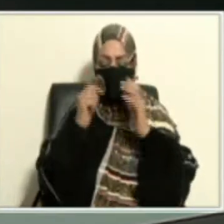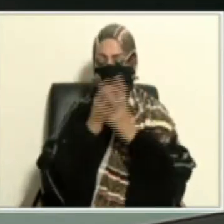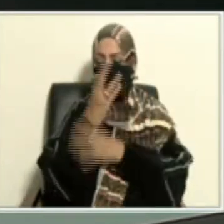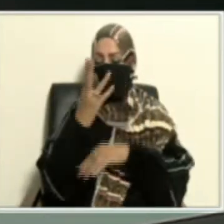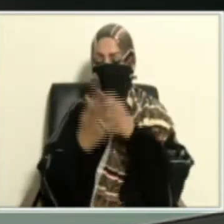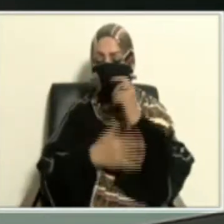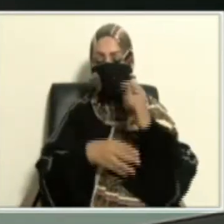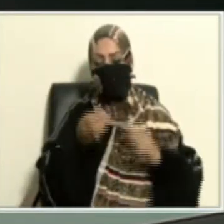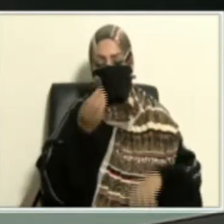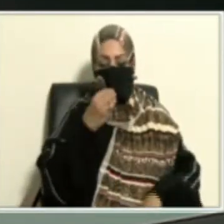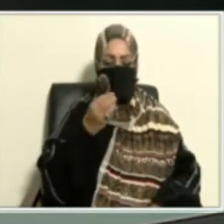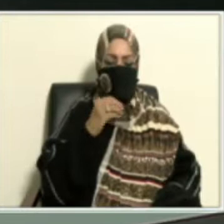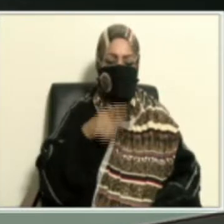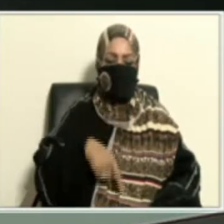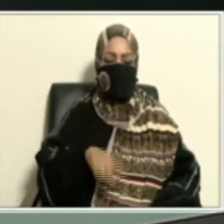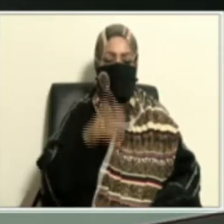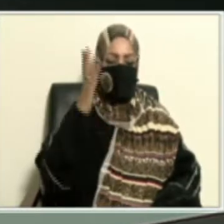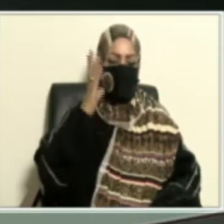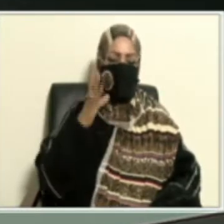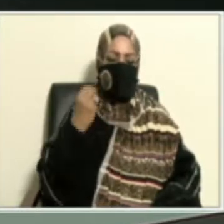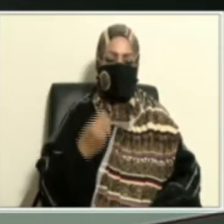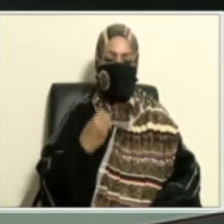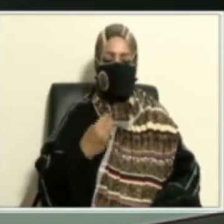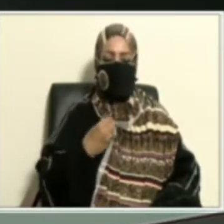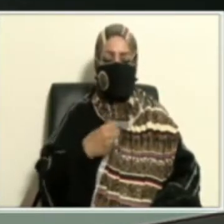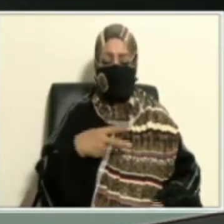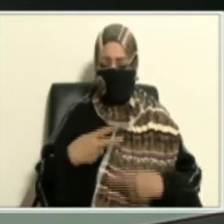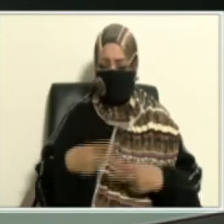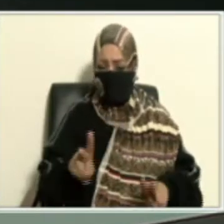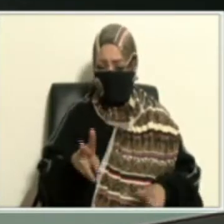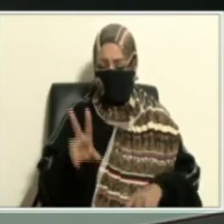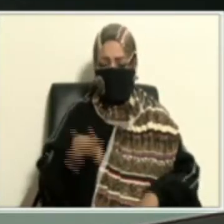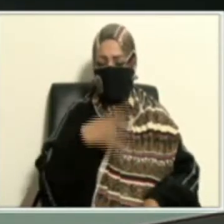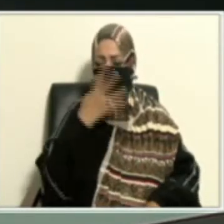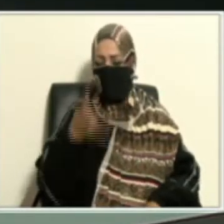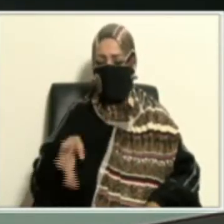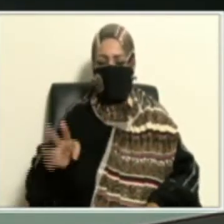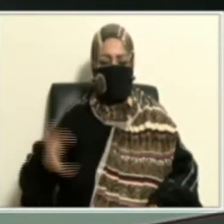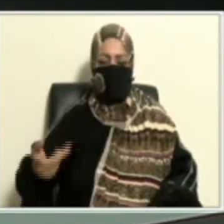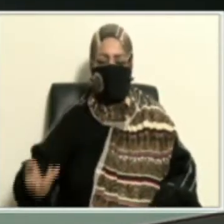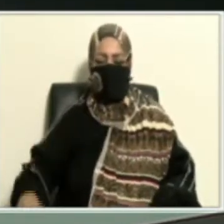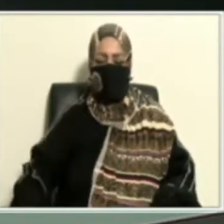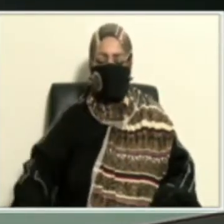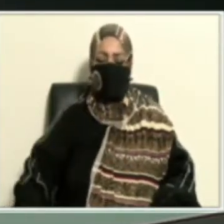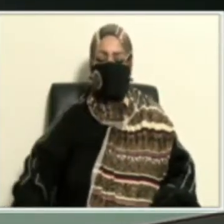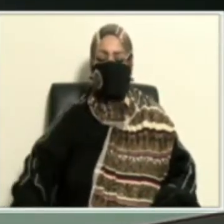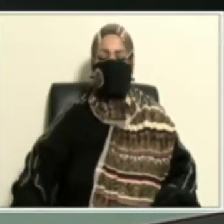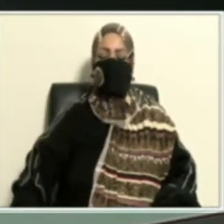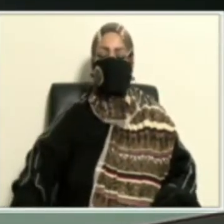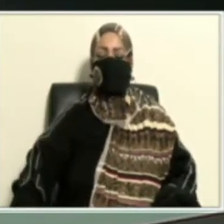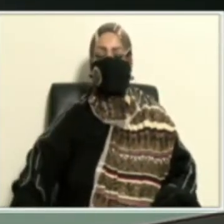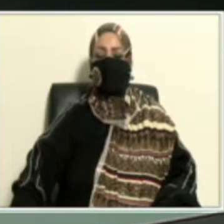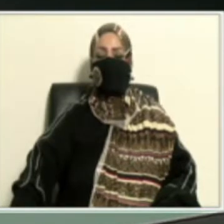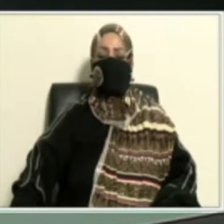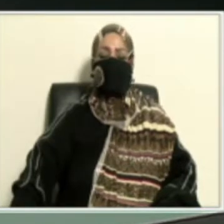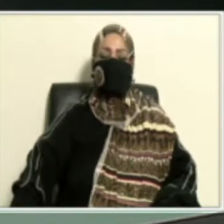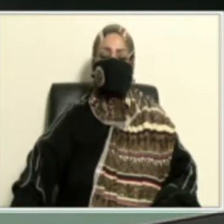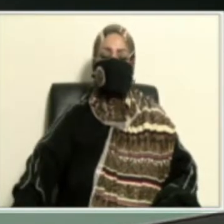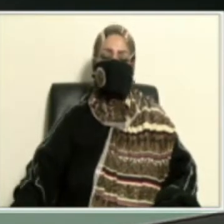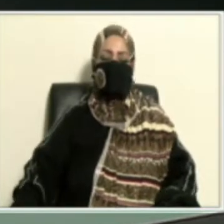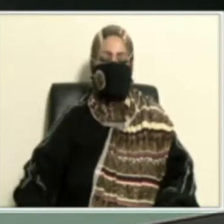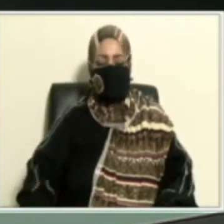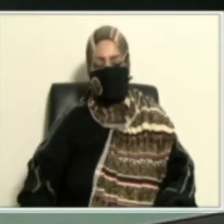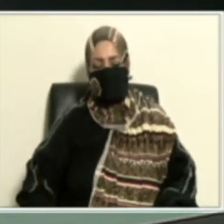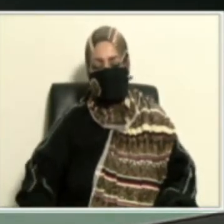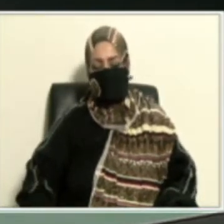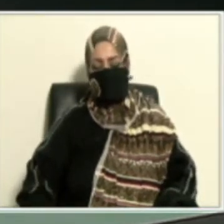الوضوء ام يجدد من جديد؟ بإذن الله تسمع الإجابة، تسمع الإجابة بإذن الله تعالى. بارك الله فيك. الله